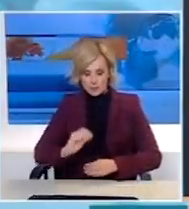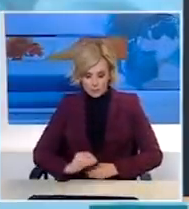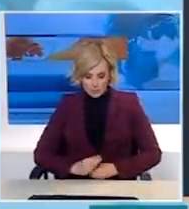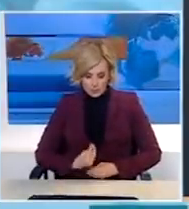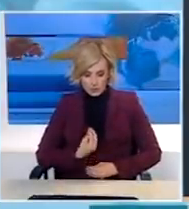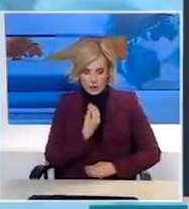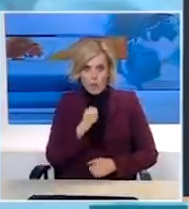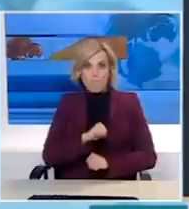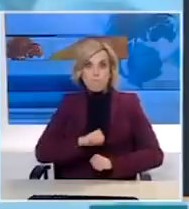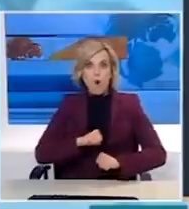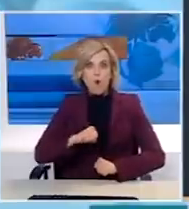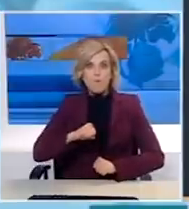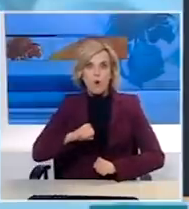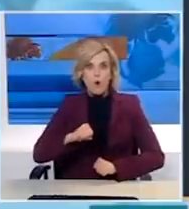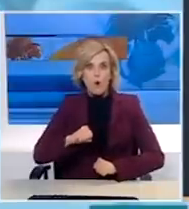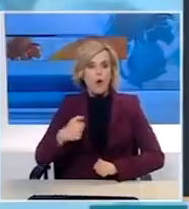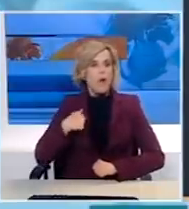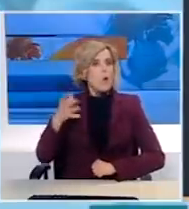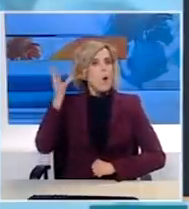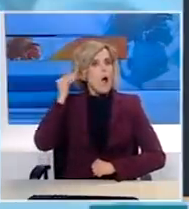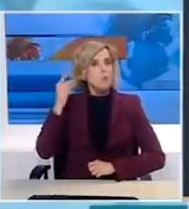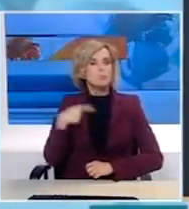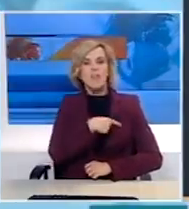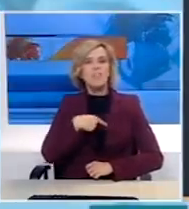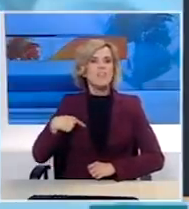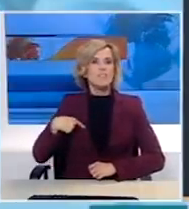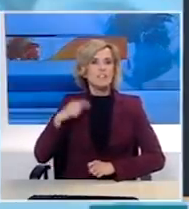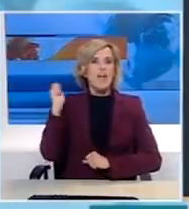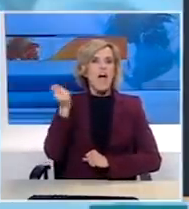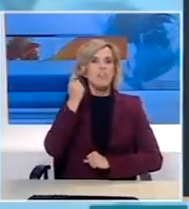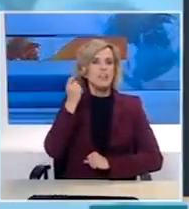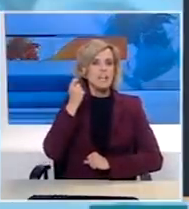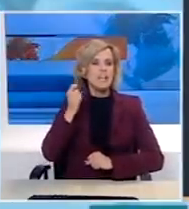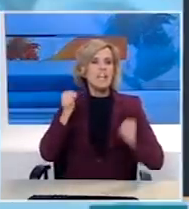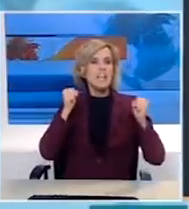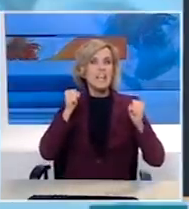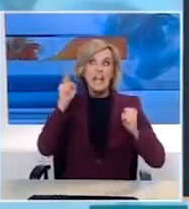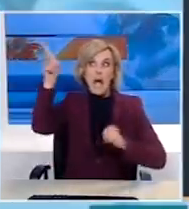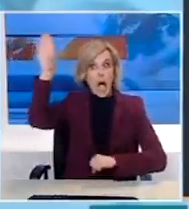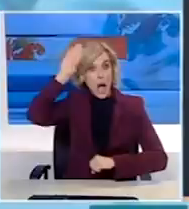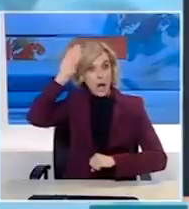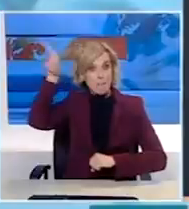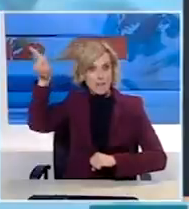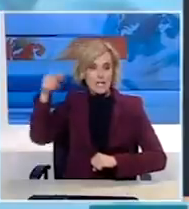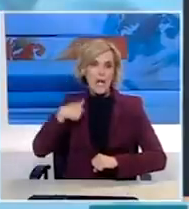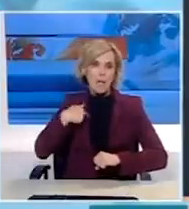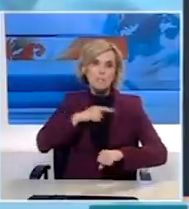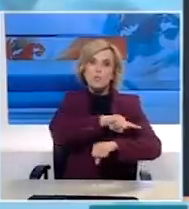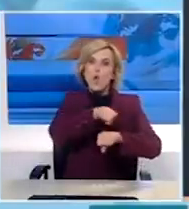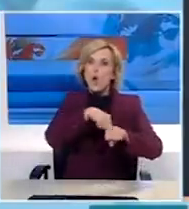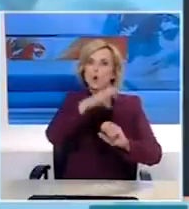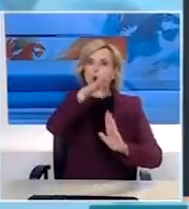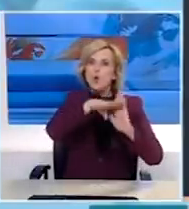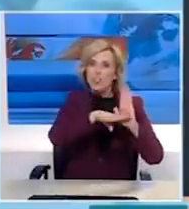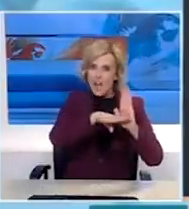ελέγχεται. Άκουσα από το Διευθυντή του Εθνικού Ιδρύματος Υγείας των Ηνωμένων Πολιτειών της Αμερικής πως δεν κάνουμε το χρονοδιάγραμμα εμείς.